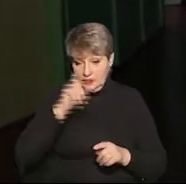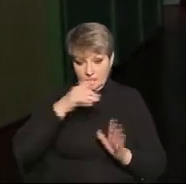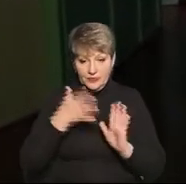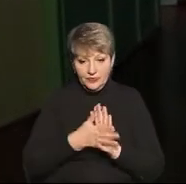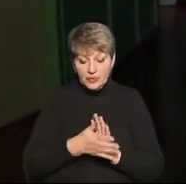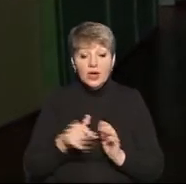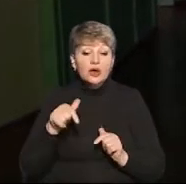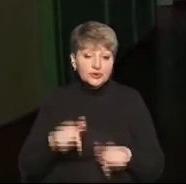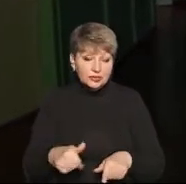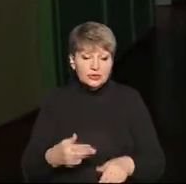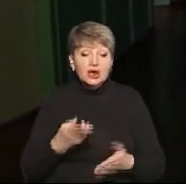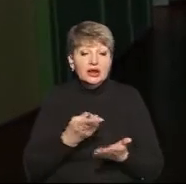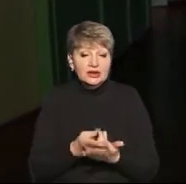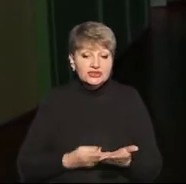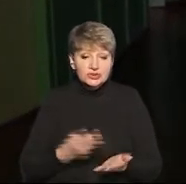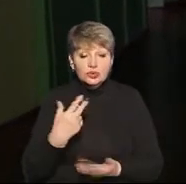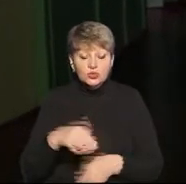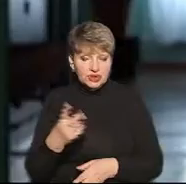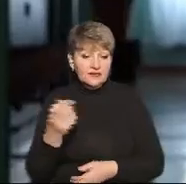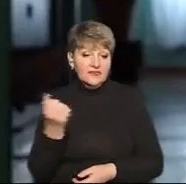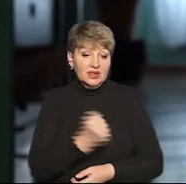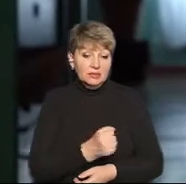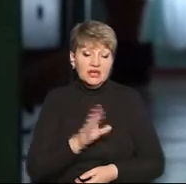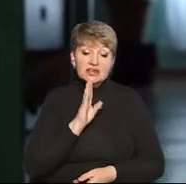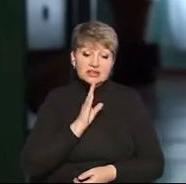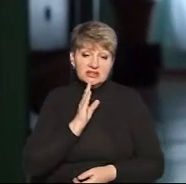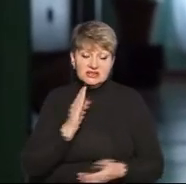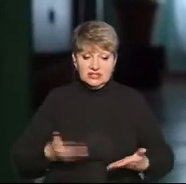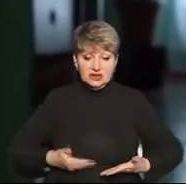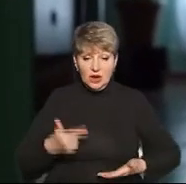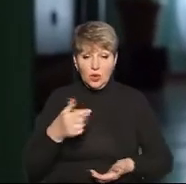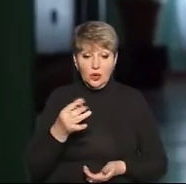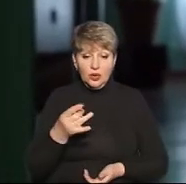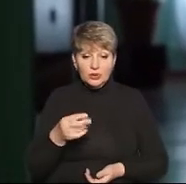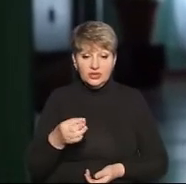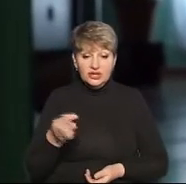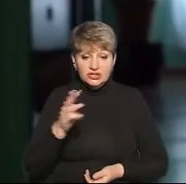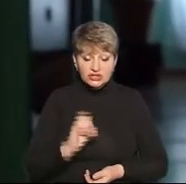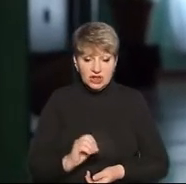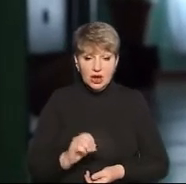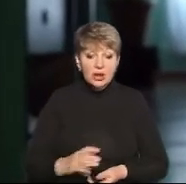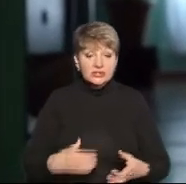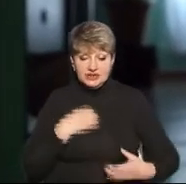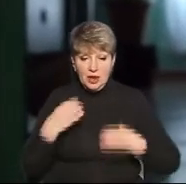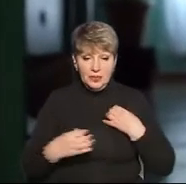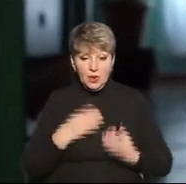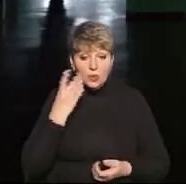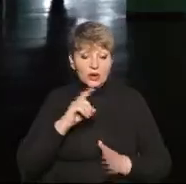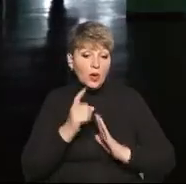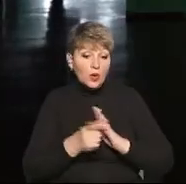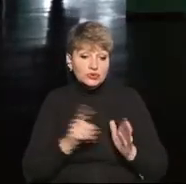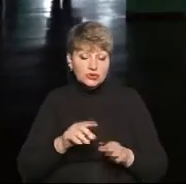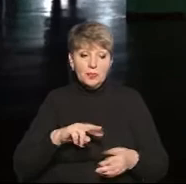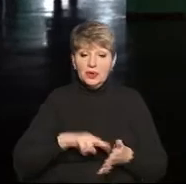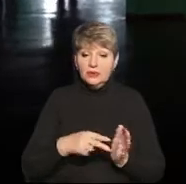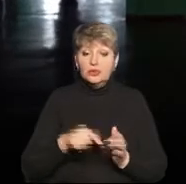тиждень лежить на збереження жителька Городища Тетяна Іщук. Каже, занепокоїлася, коли дізналася про створення у пологовому ковідного центру.